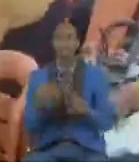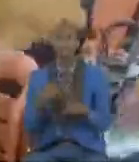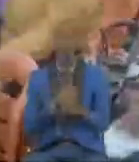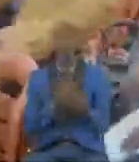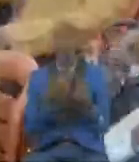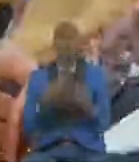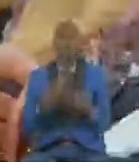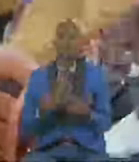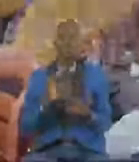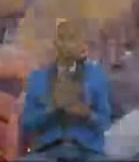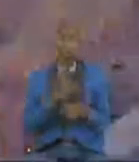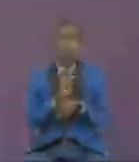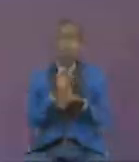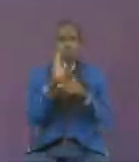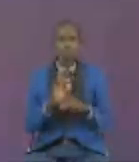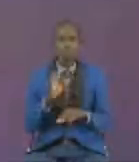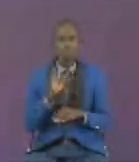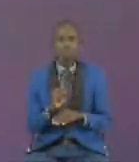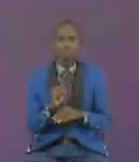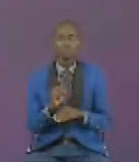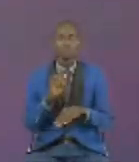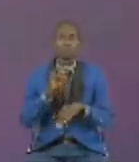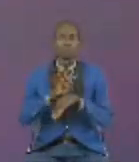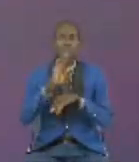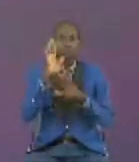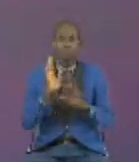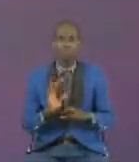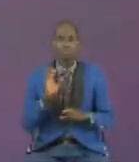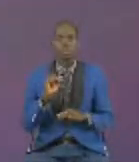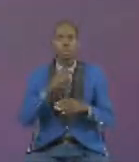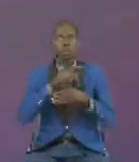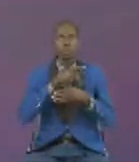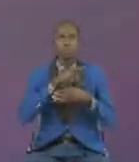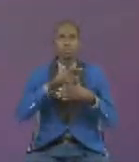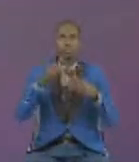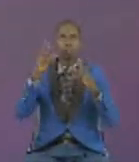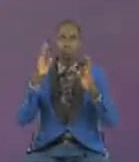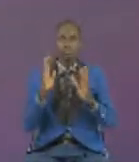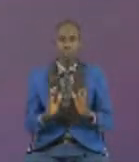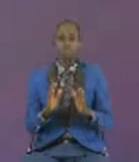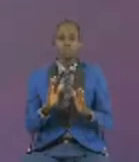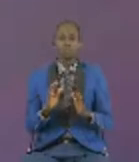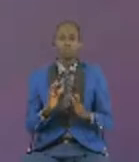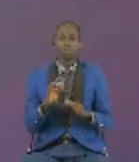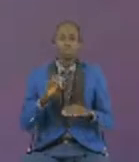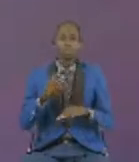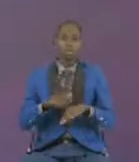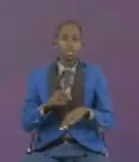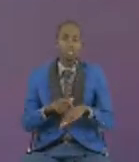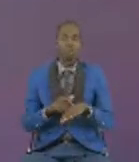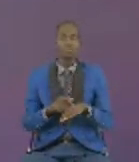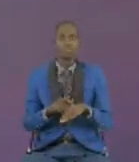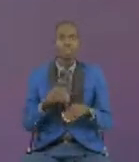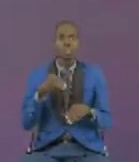Comme nous venons à cette conférence des ouvriers, des ministres et des professionnels